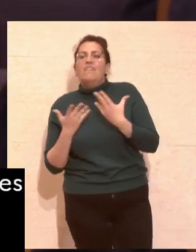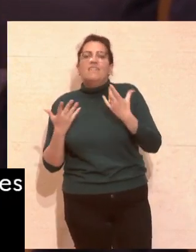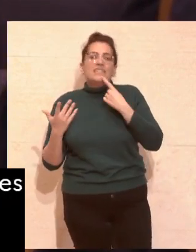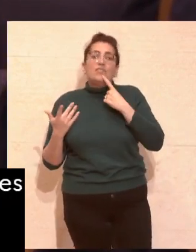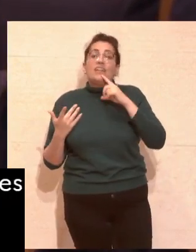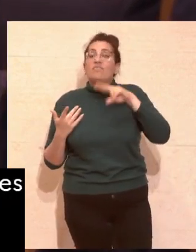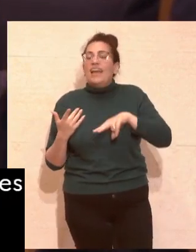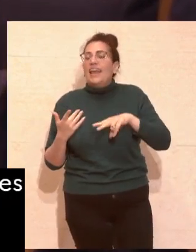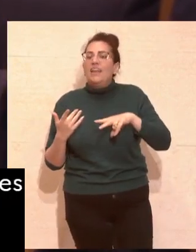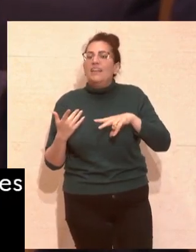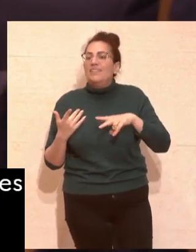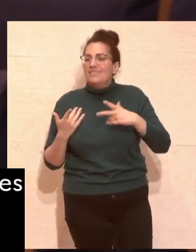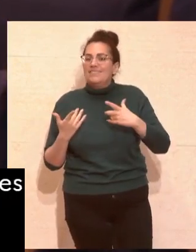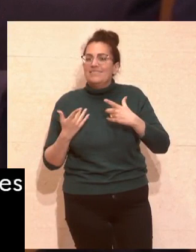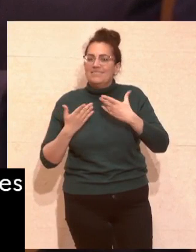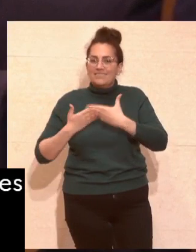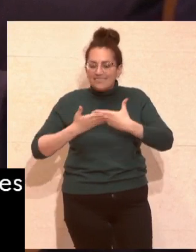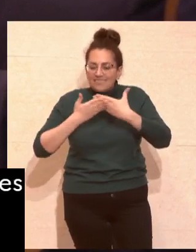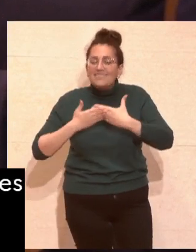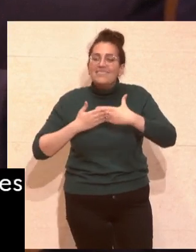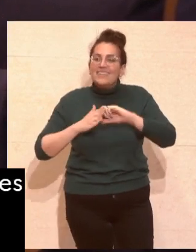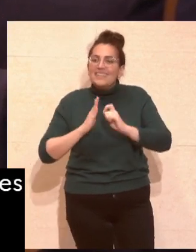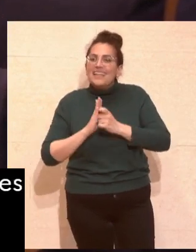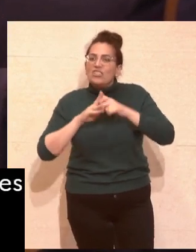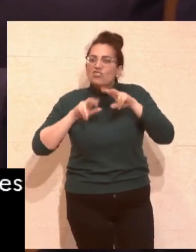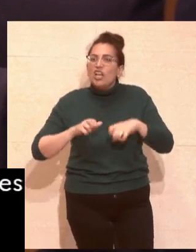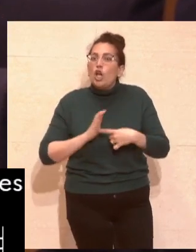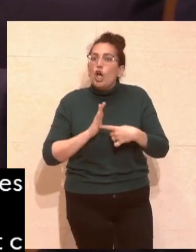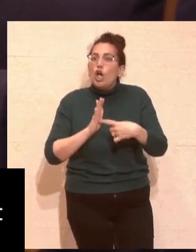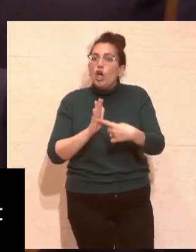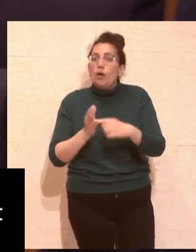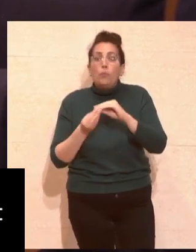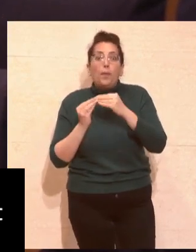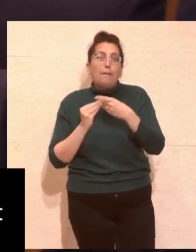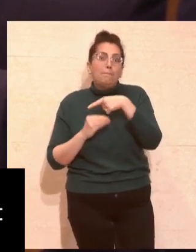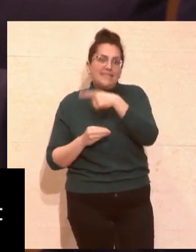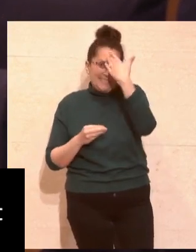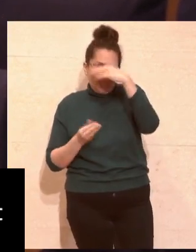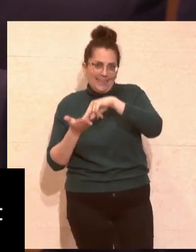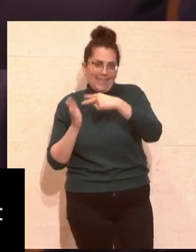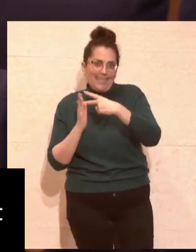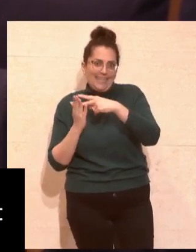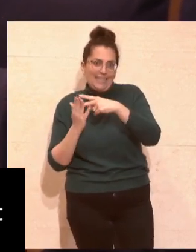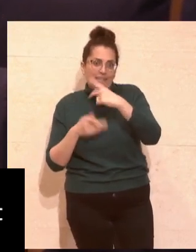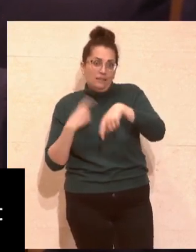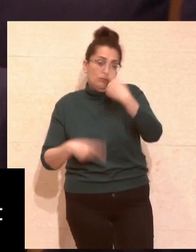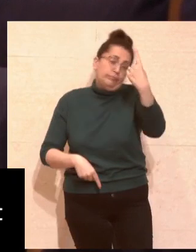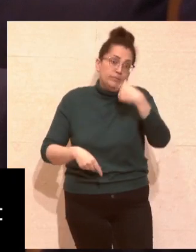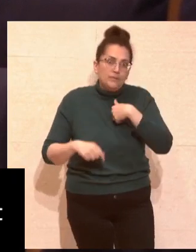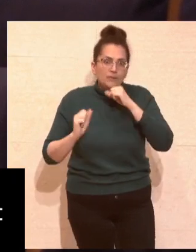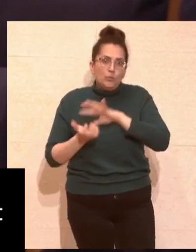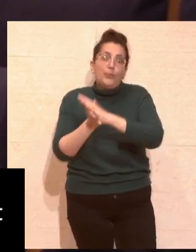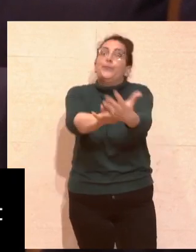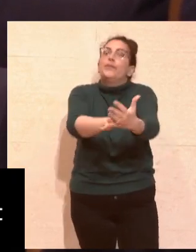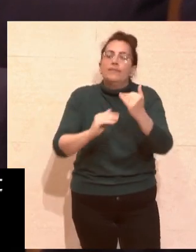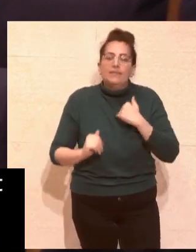été publié, mais quand on parle d'utilisation des écrans, ça évolue tellement vite en fait, que du coup il faut vraiment regarder les études les plus